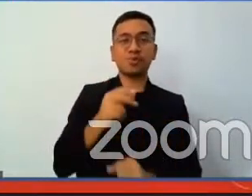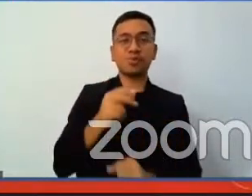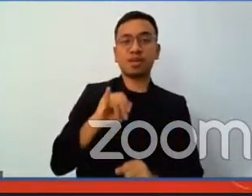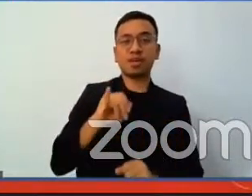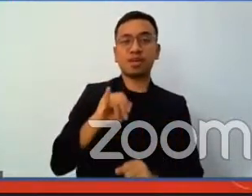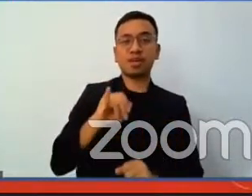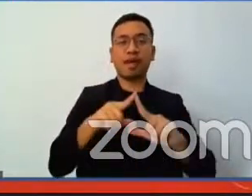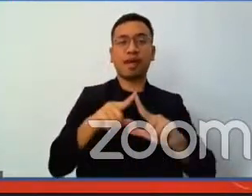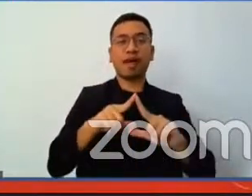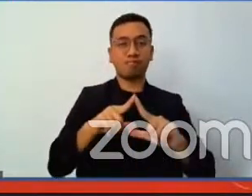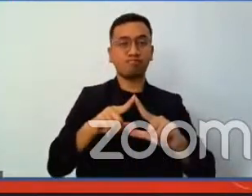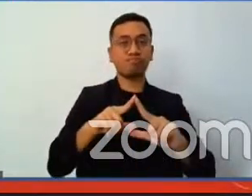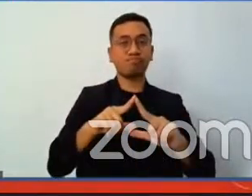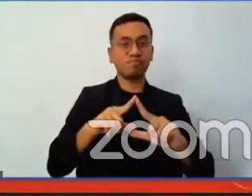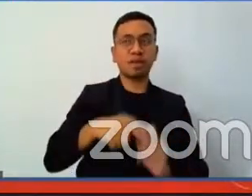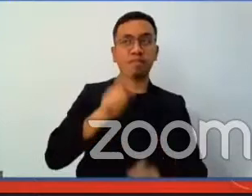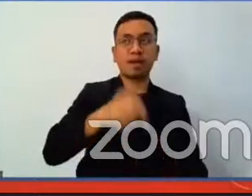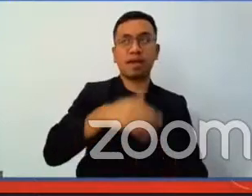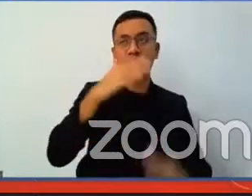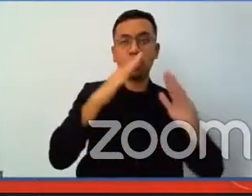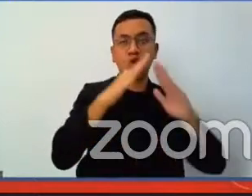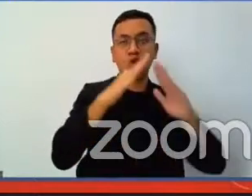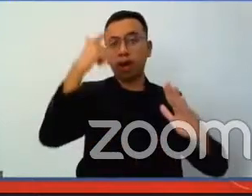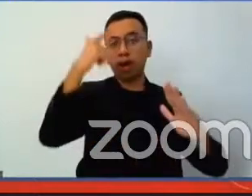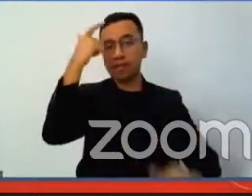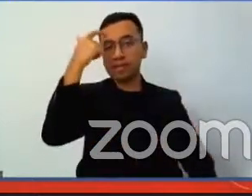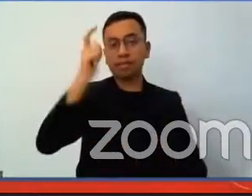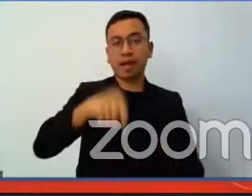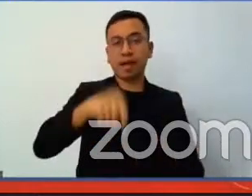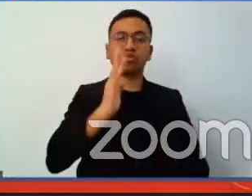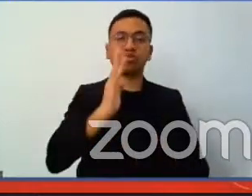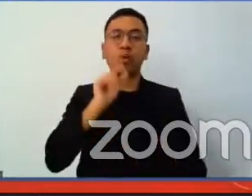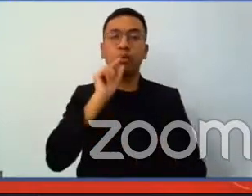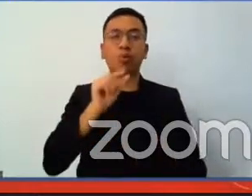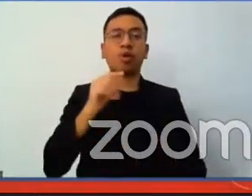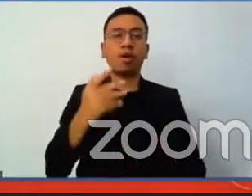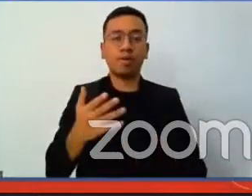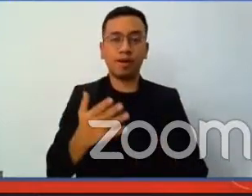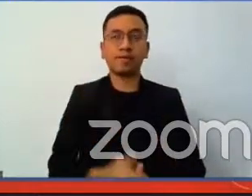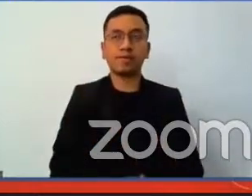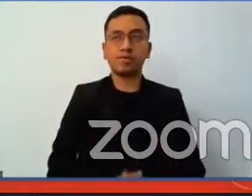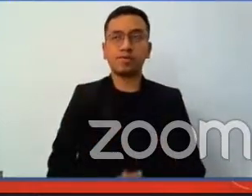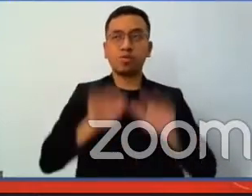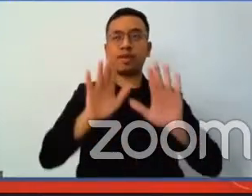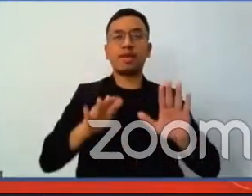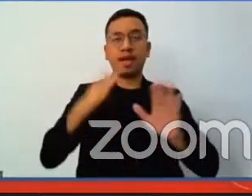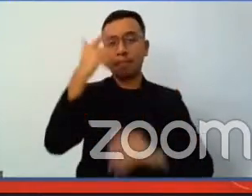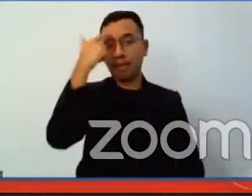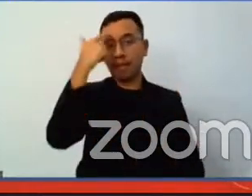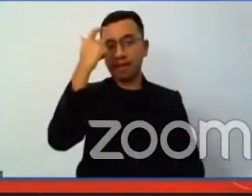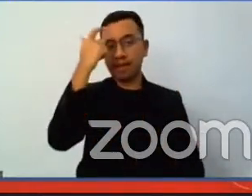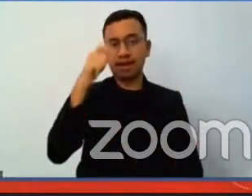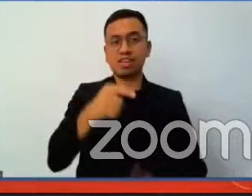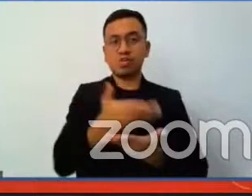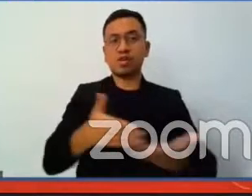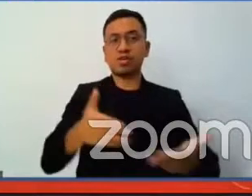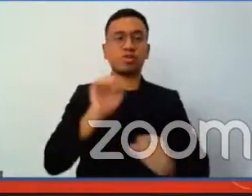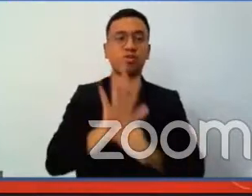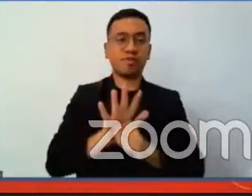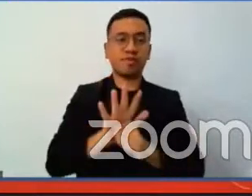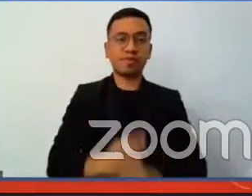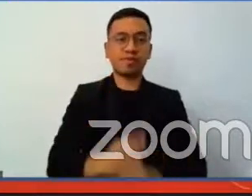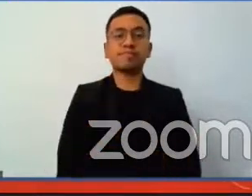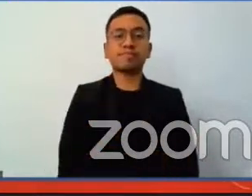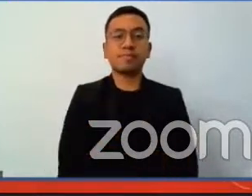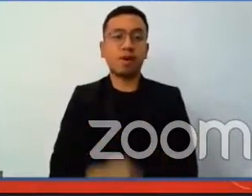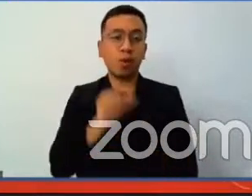sudah memanfaatkan rumah belajar untuk media pembelajaran terutama di masa pandemi ini